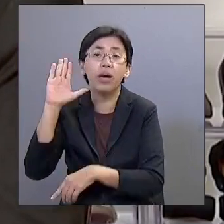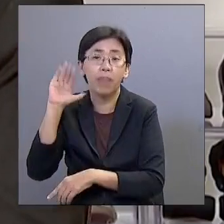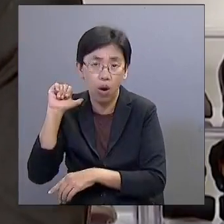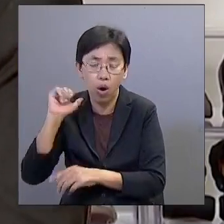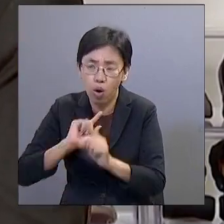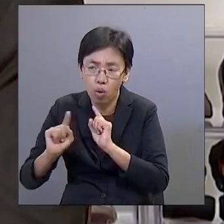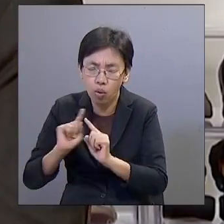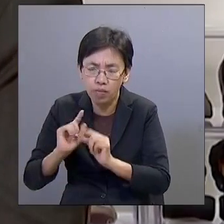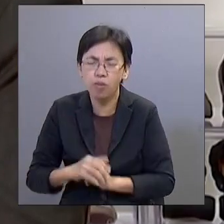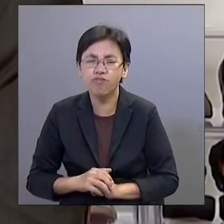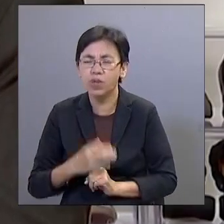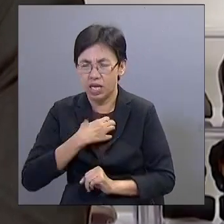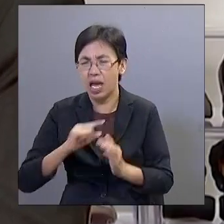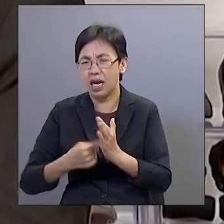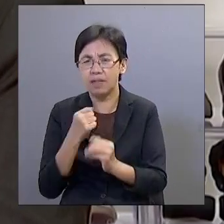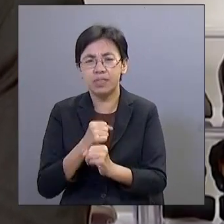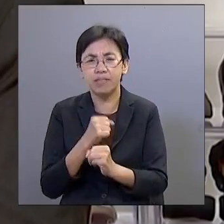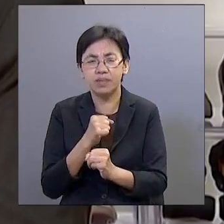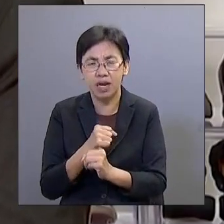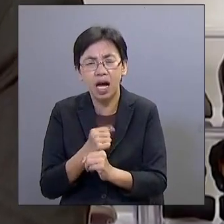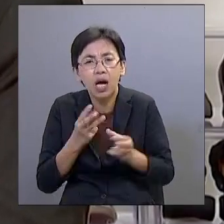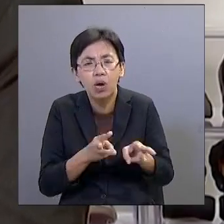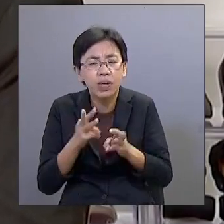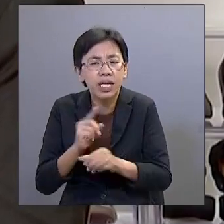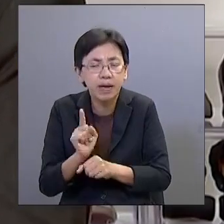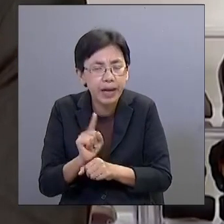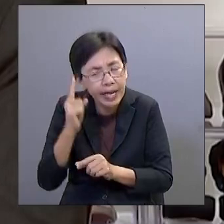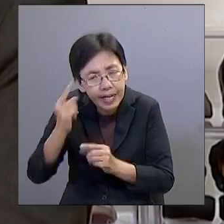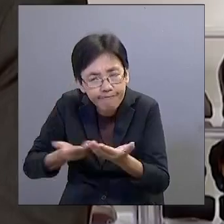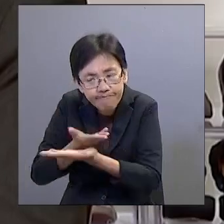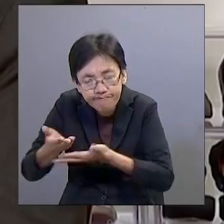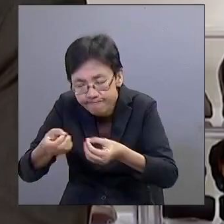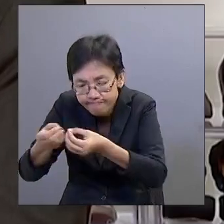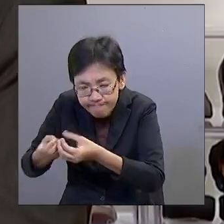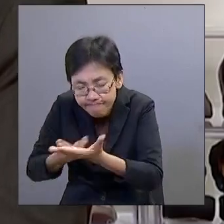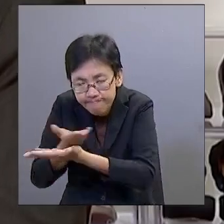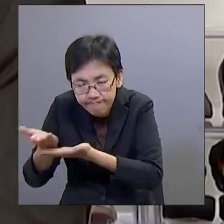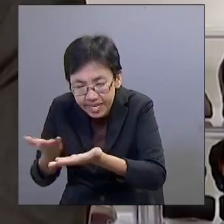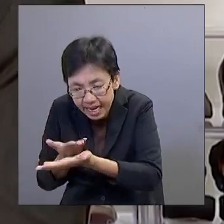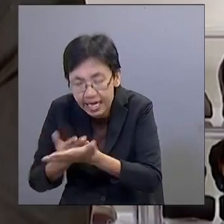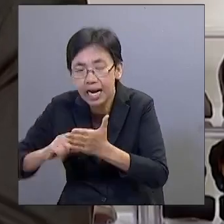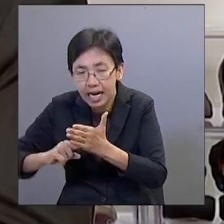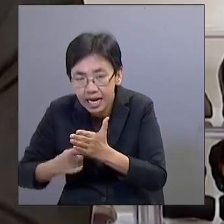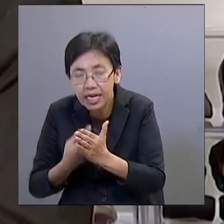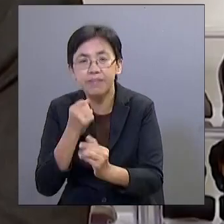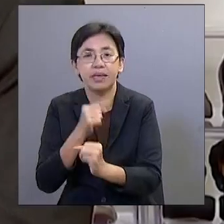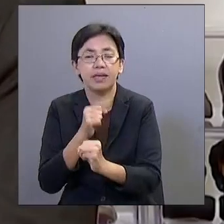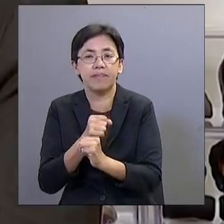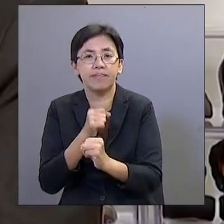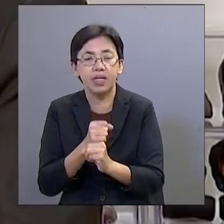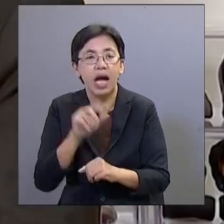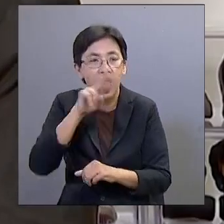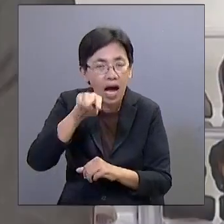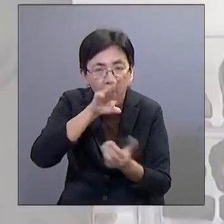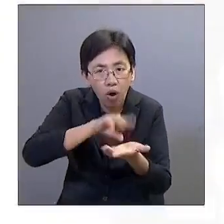ว่าอยากเริ่มทำนะเราจะเริ่มกันยังไงได้บ้างอะไรเงี้ยค่ะก็เลยได้ลงมือทำเริ่มหาข้อมูล